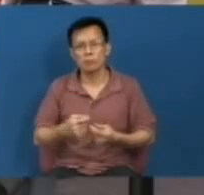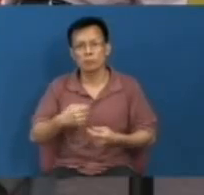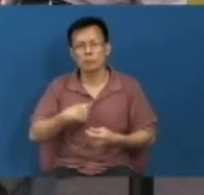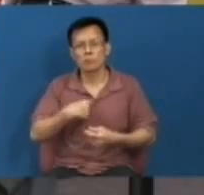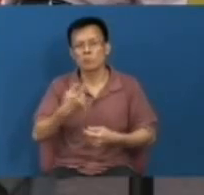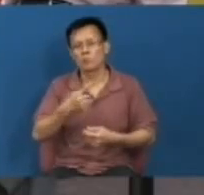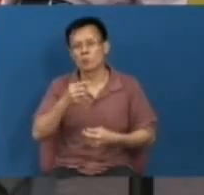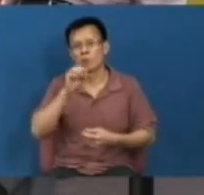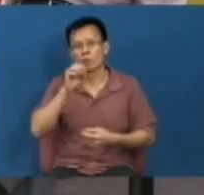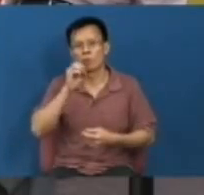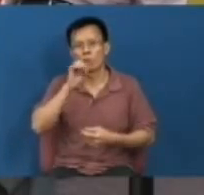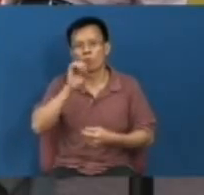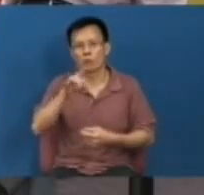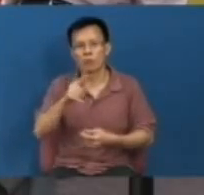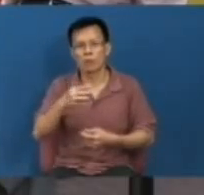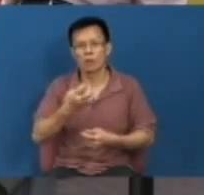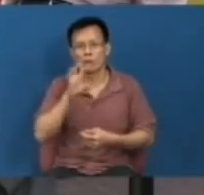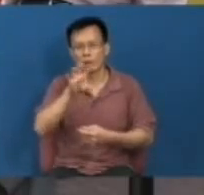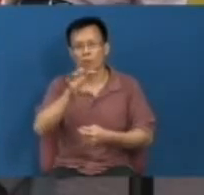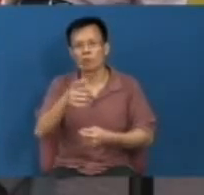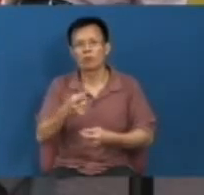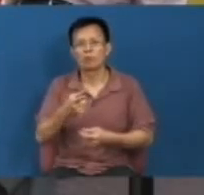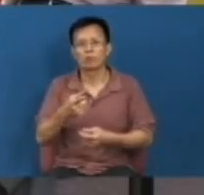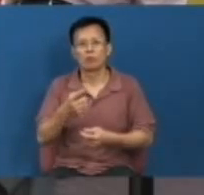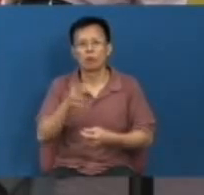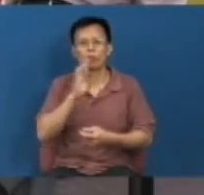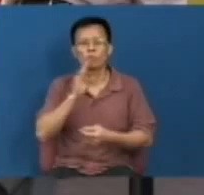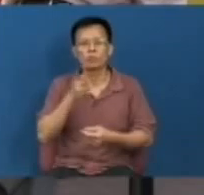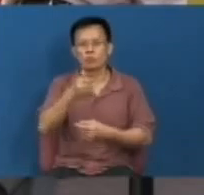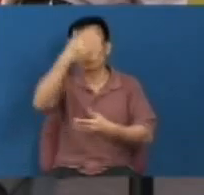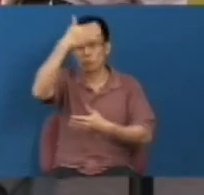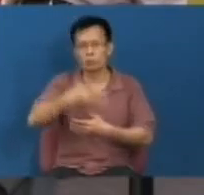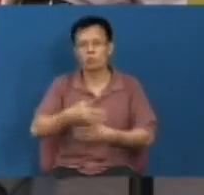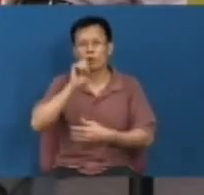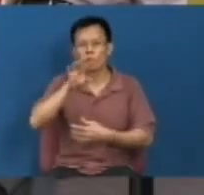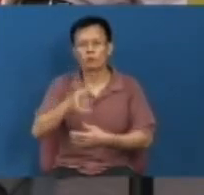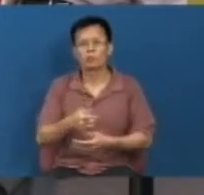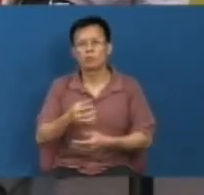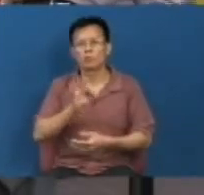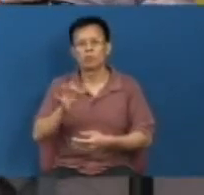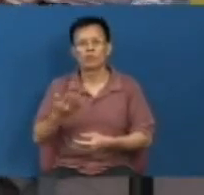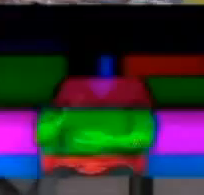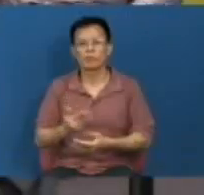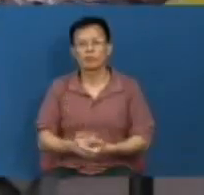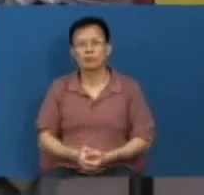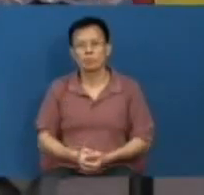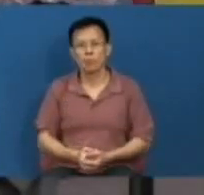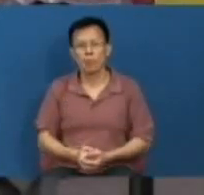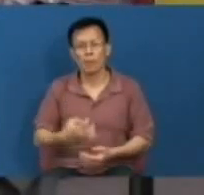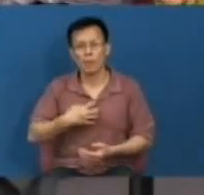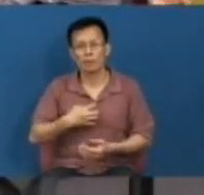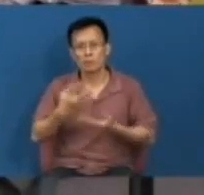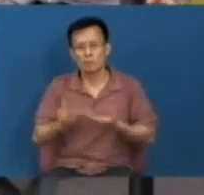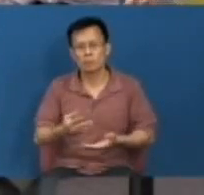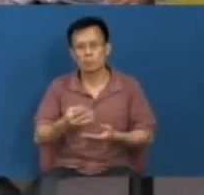慢講又好，鬧又好，咩都好。咁原來發現係對住埲牆講嘢。係冇乜反應。 咁你覺得今日見咗